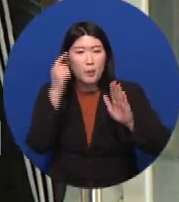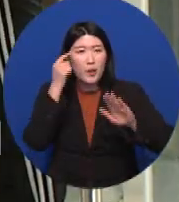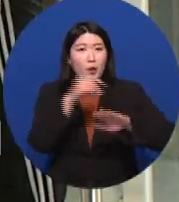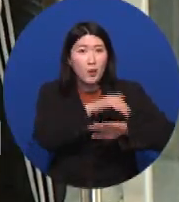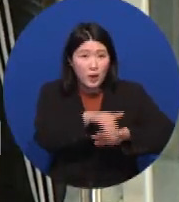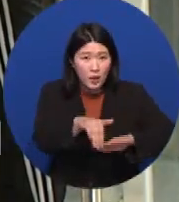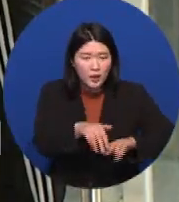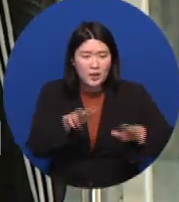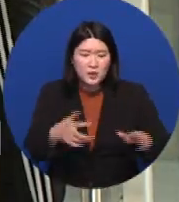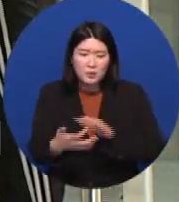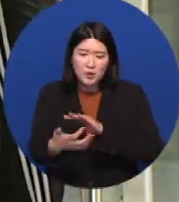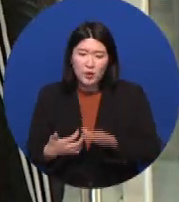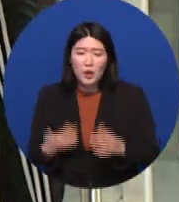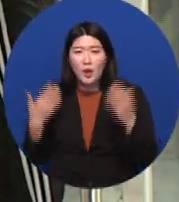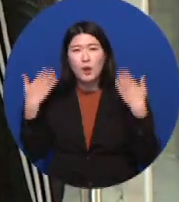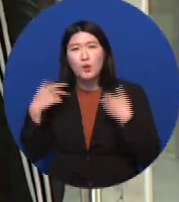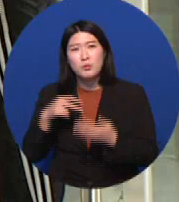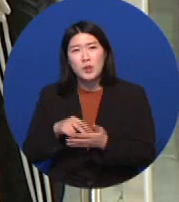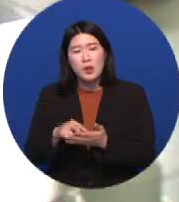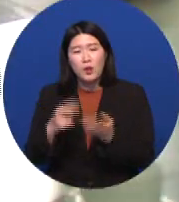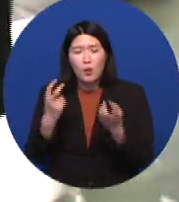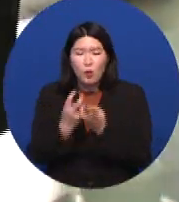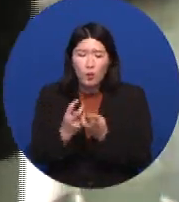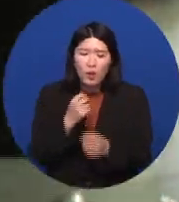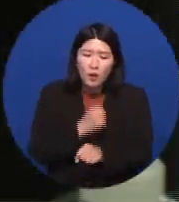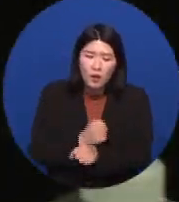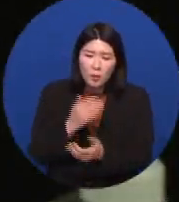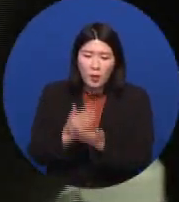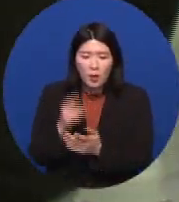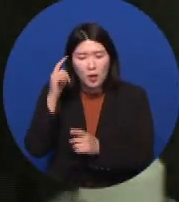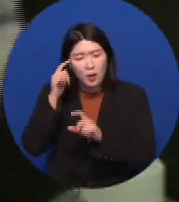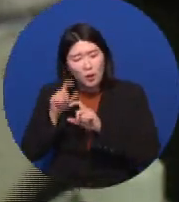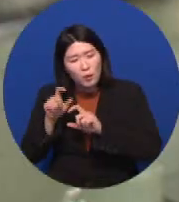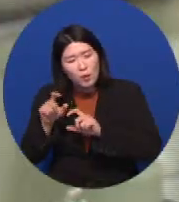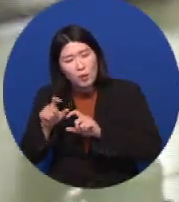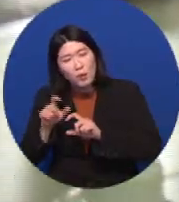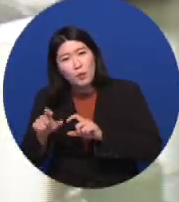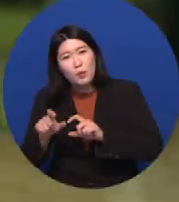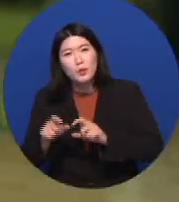등교를 앞둔 일선 학교의 우려와 고민이 깊어지고 있습니다.